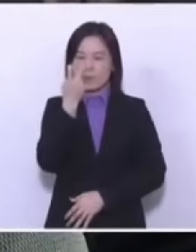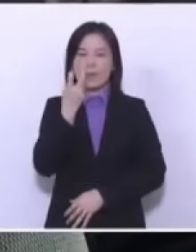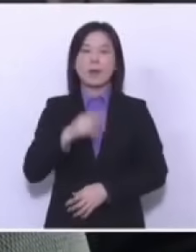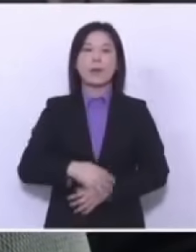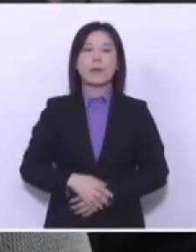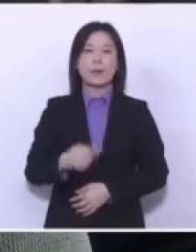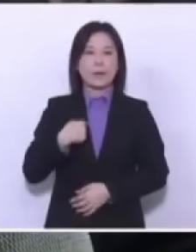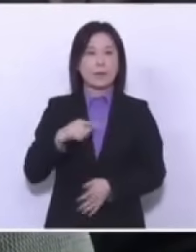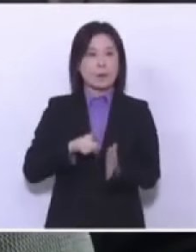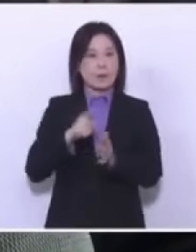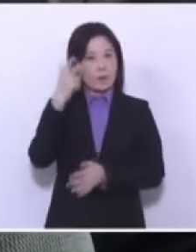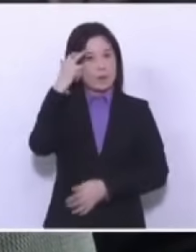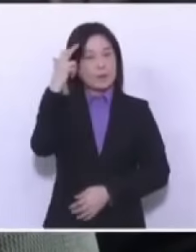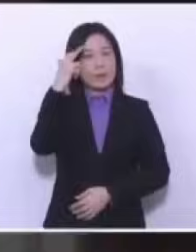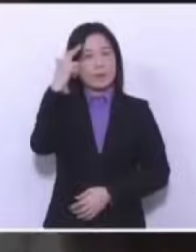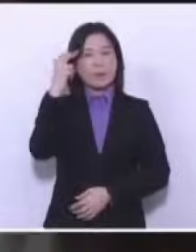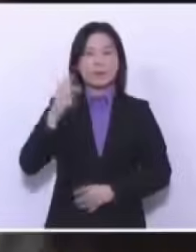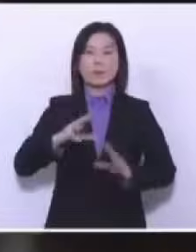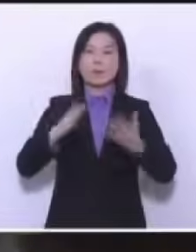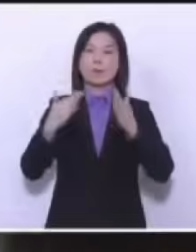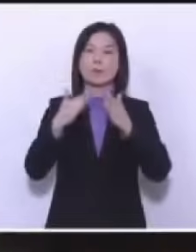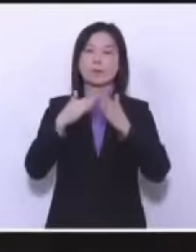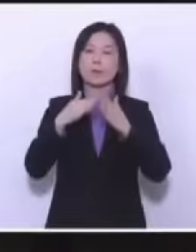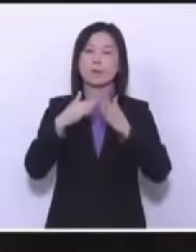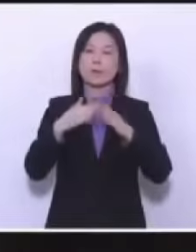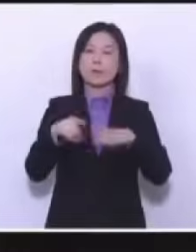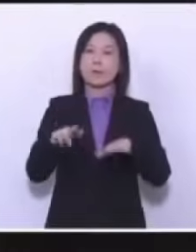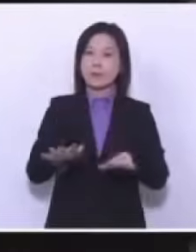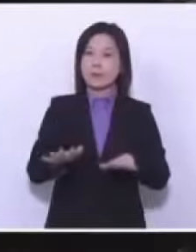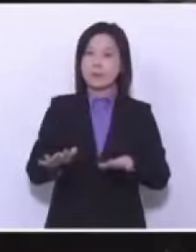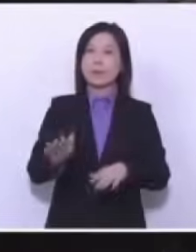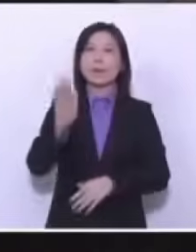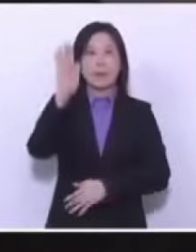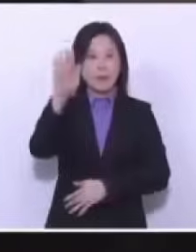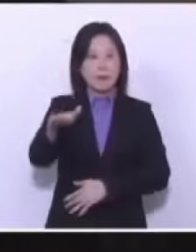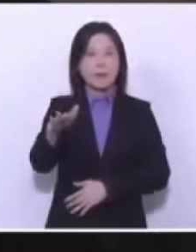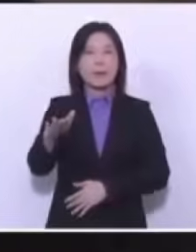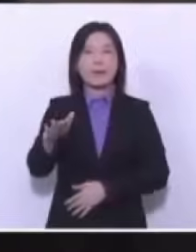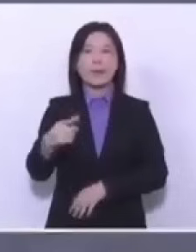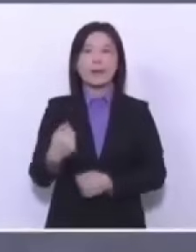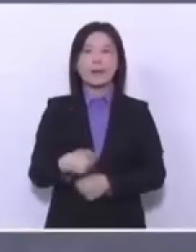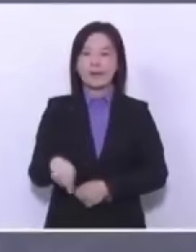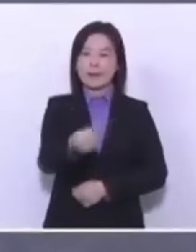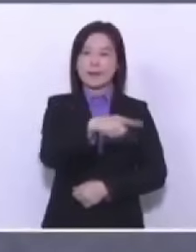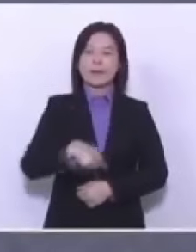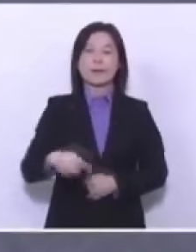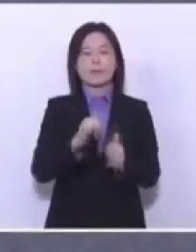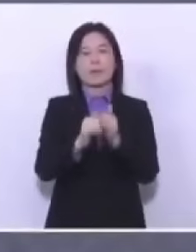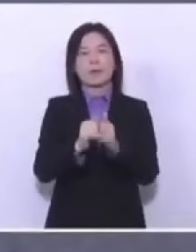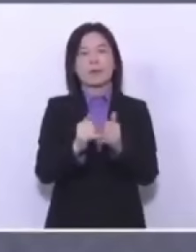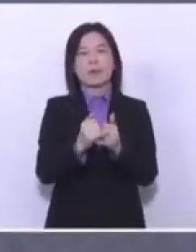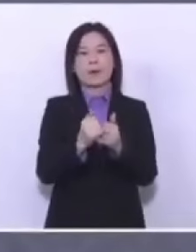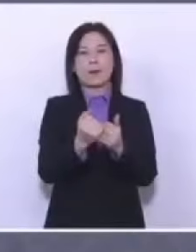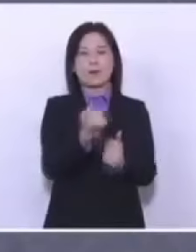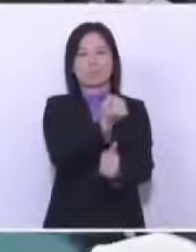哲也一定会坚持国家的现在、未来都会在你们的手中。